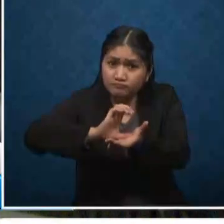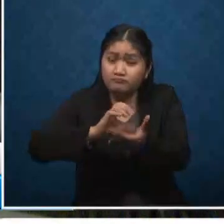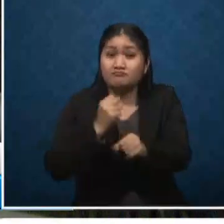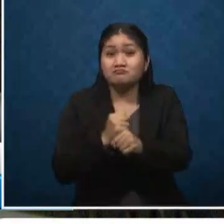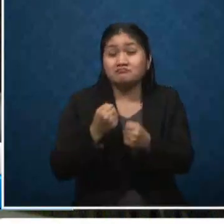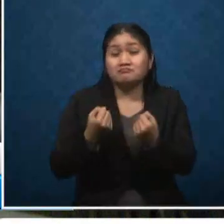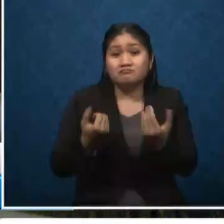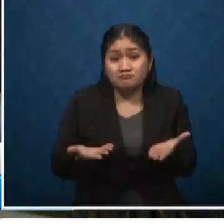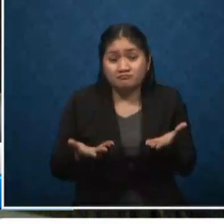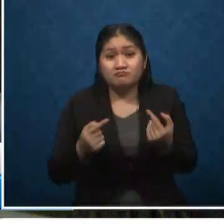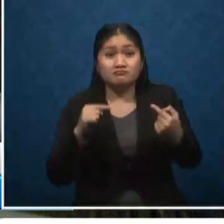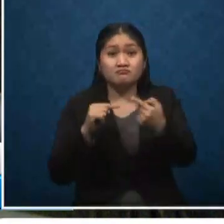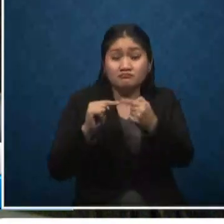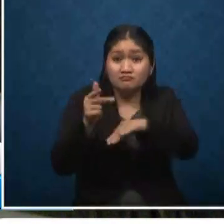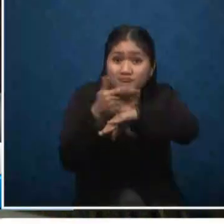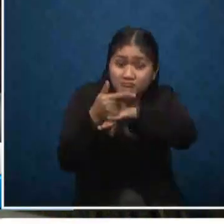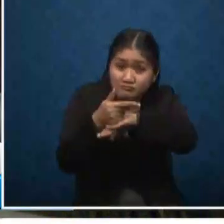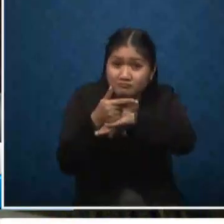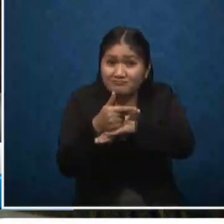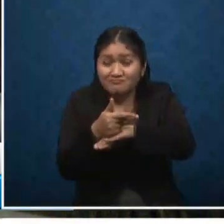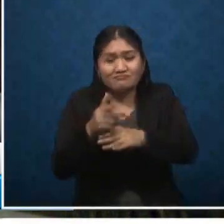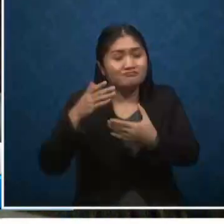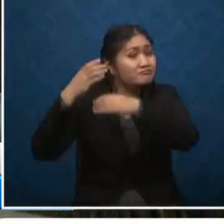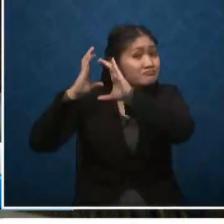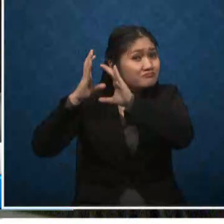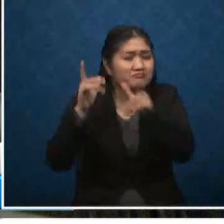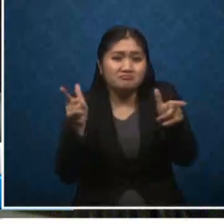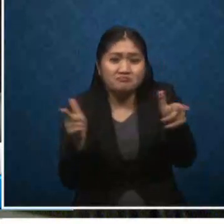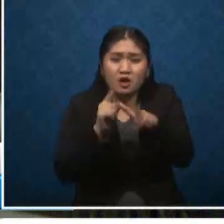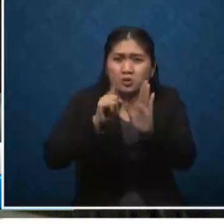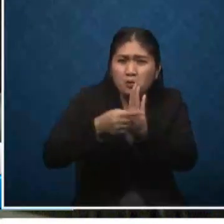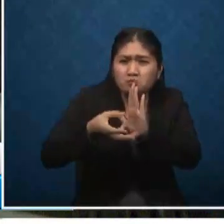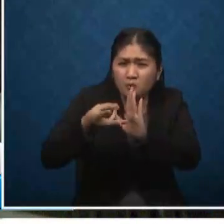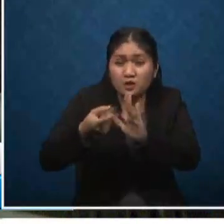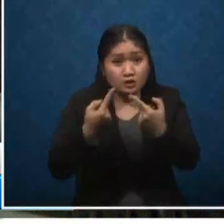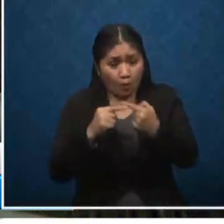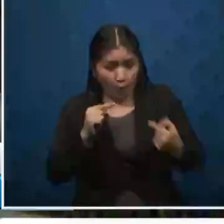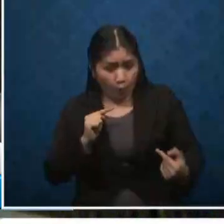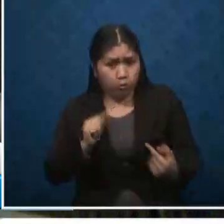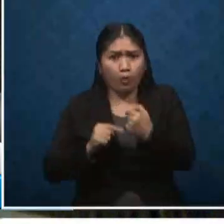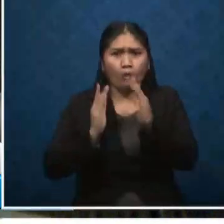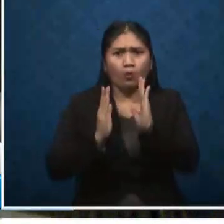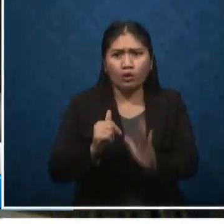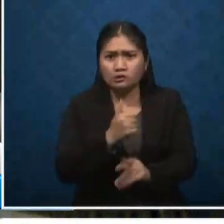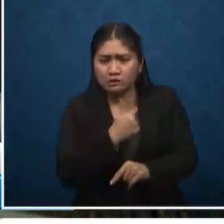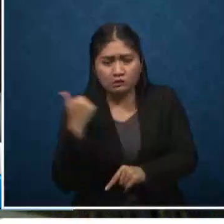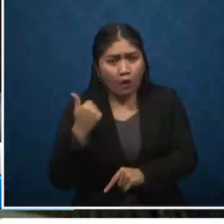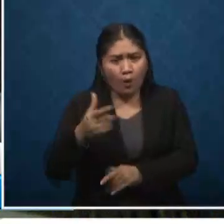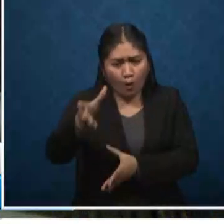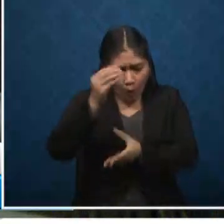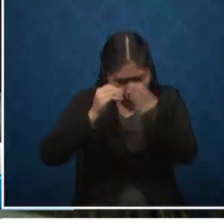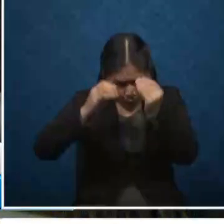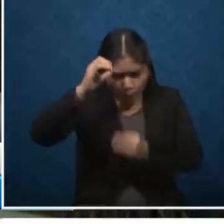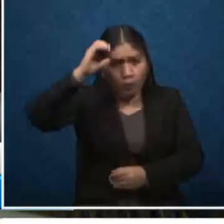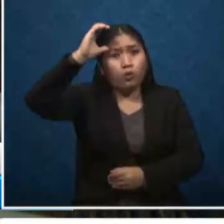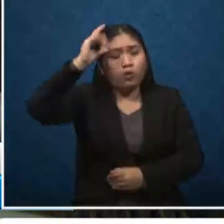อะๆหรือทำหนังสั้นไม่กี่นาทีแต่ว่ามันกินใจอ่ะมันกินใจแล้วมันให้ความรู้ของ